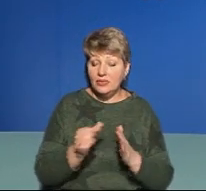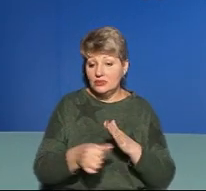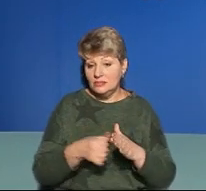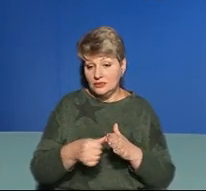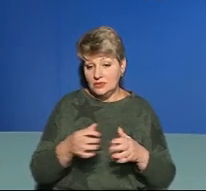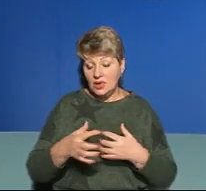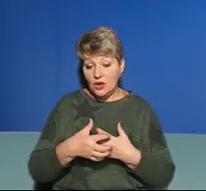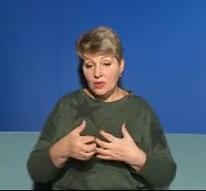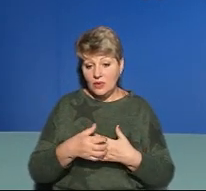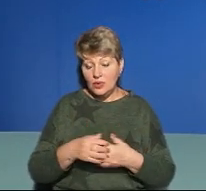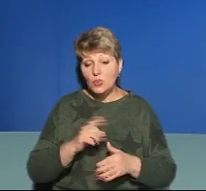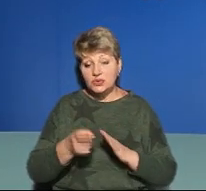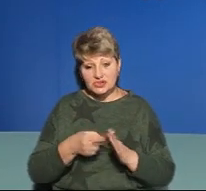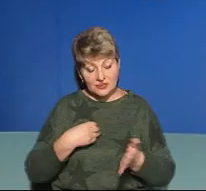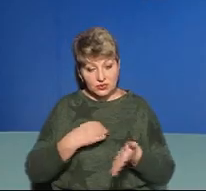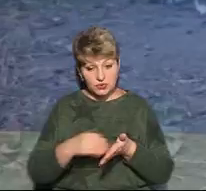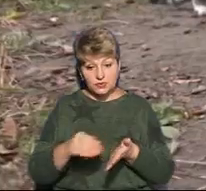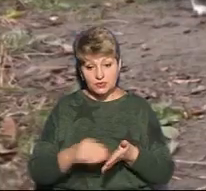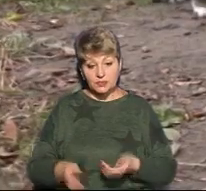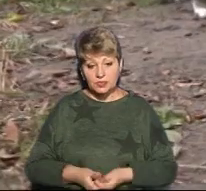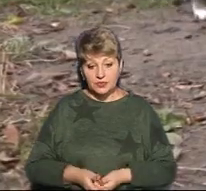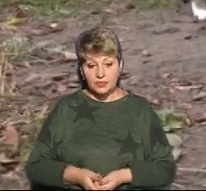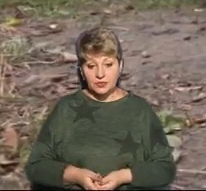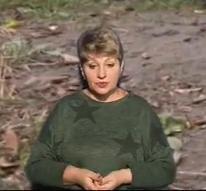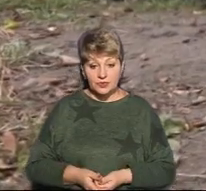нічийних тварин, з'ясовувала Тетяна Зозуля.